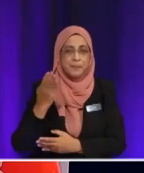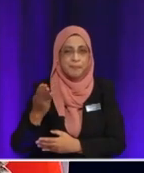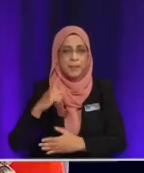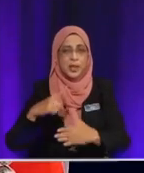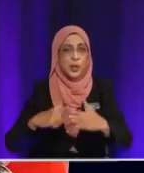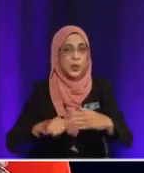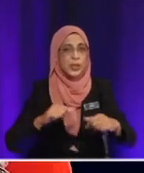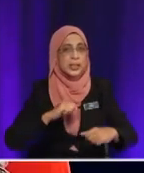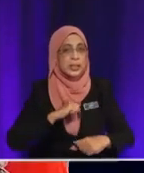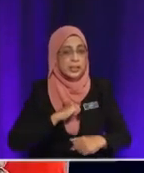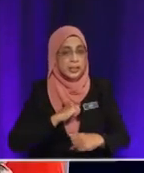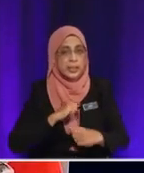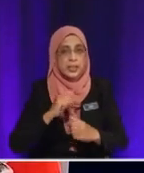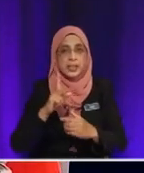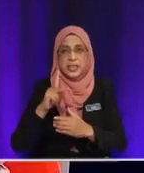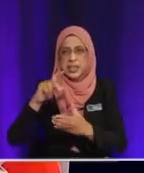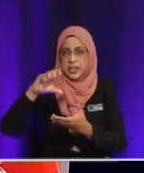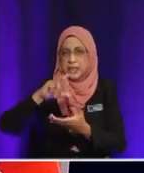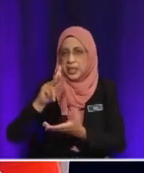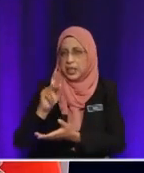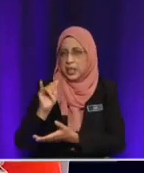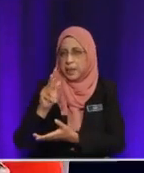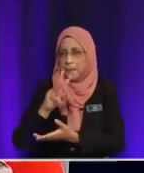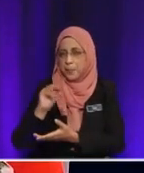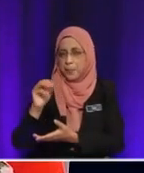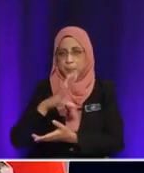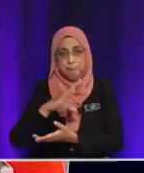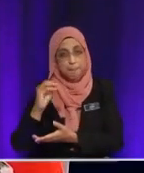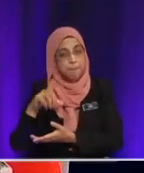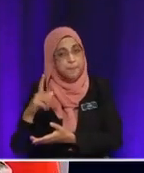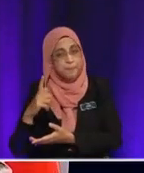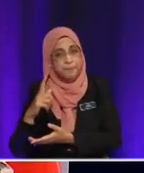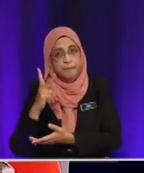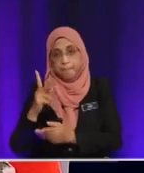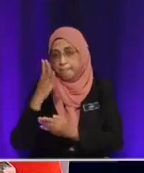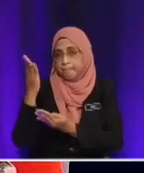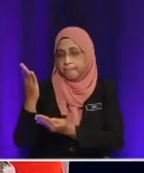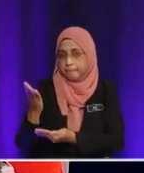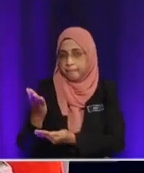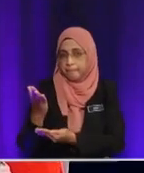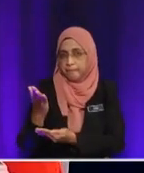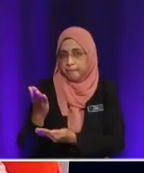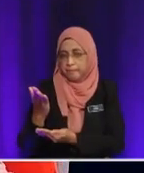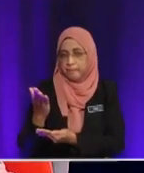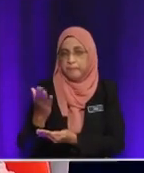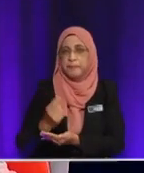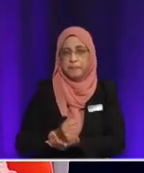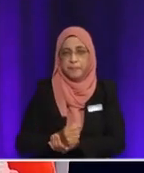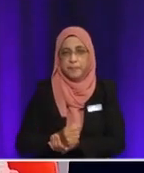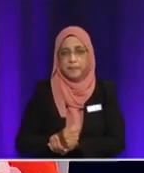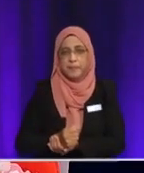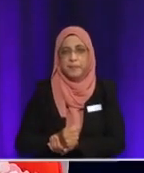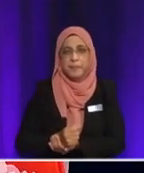bahan pelindung diri, krim urutan dan sebagainya. Kalau tengok tadi kawan-kawan kita atau